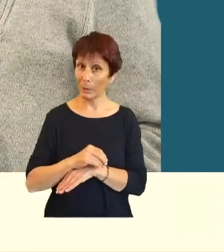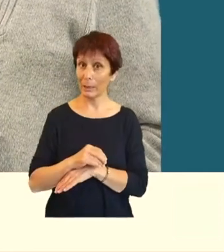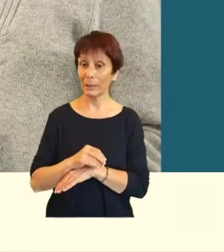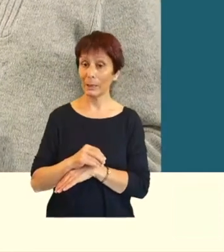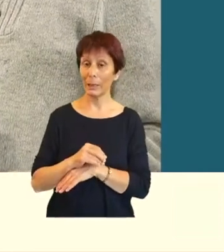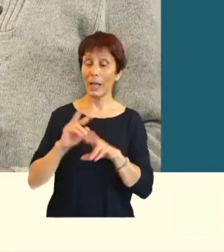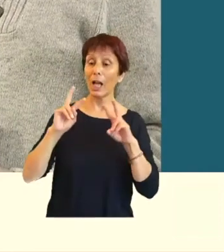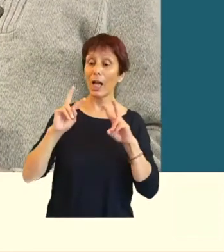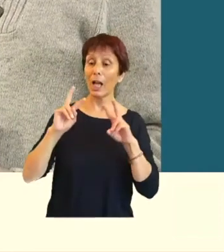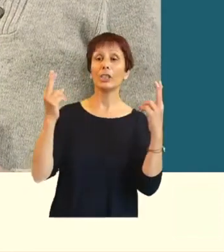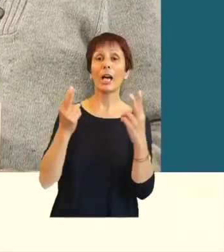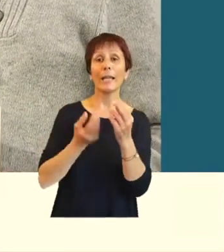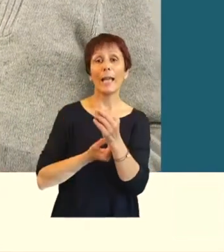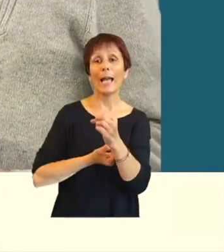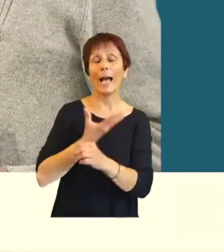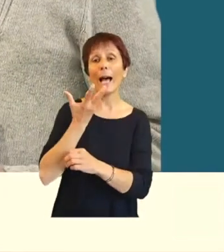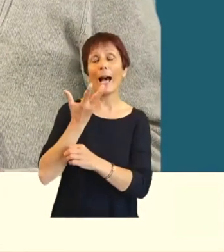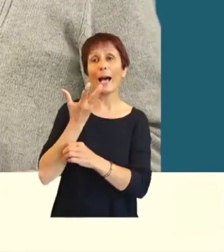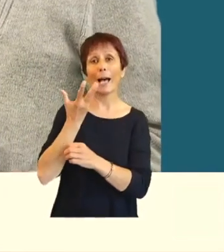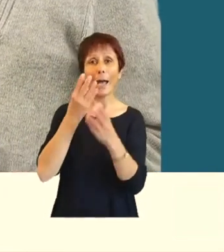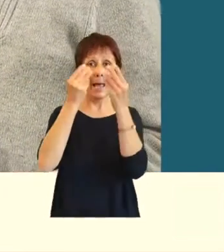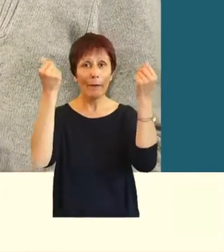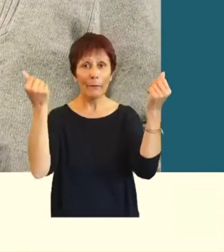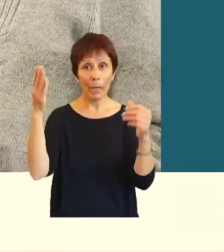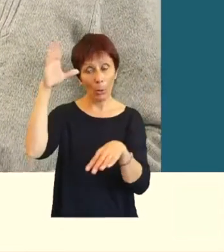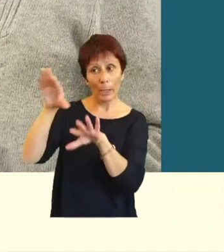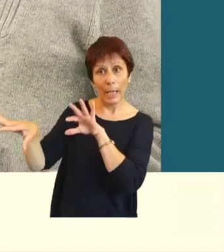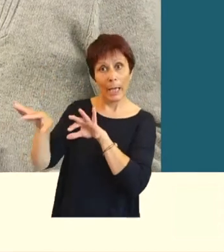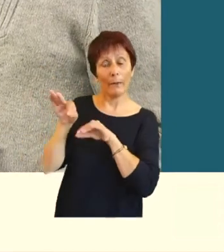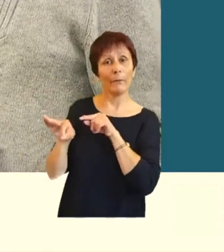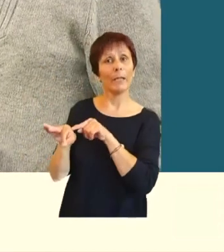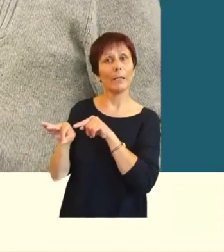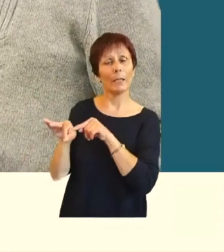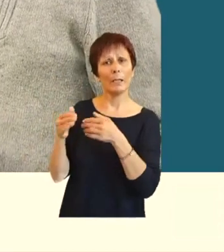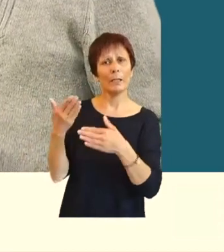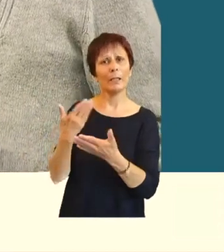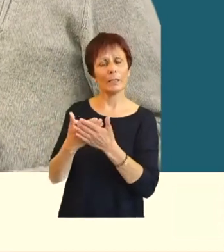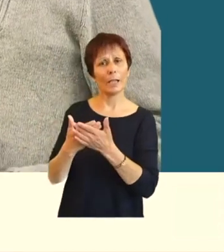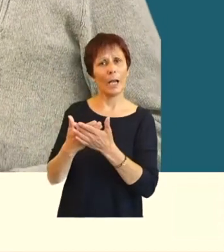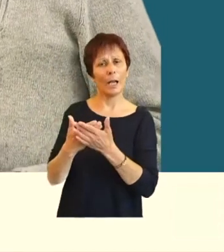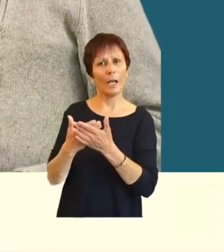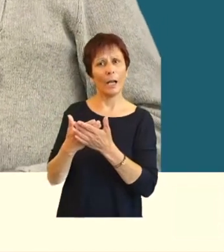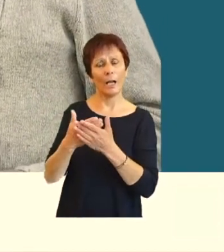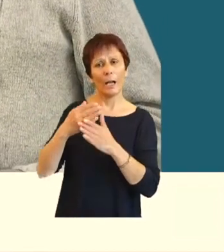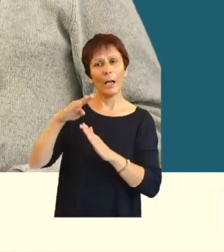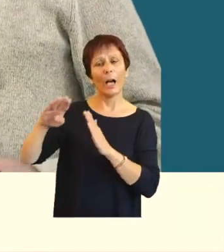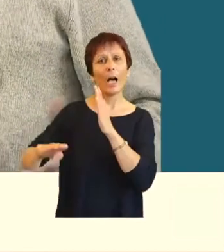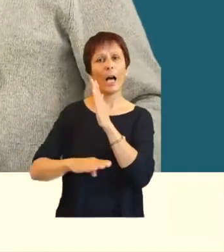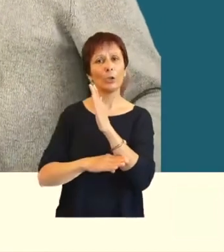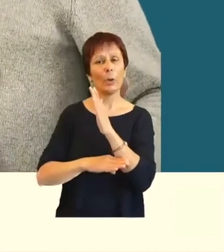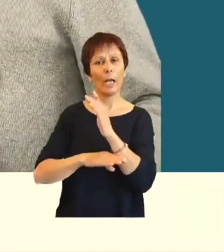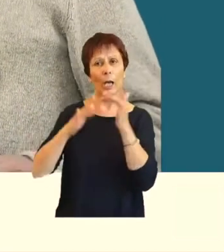à ces jardins éphémères, à cet art éphémère, à cette grande manifestation qui oublie de mentionner l'adjoint à la culture, Jean-Marc Coppola.